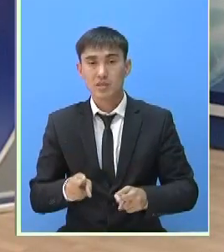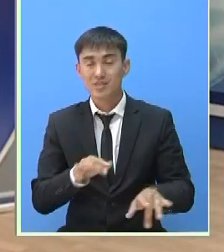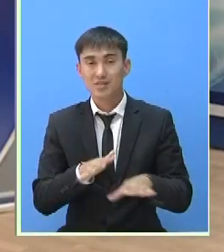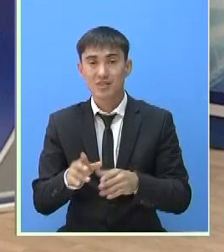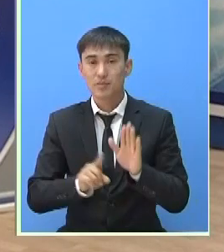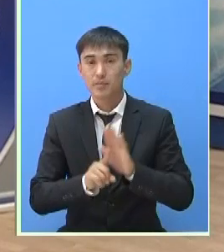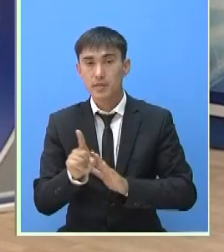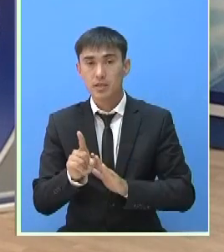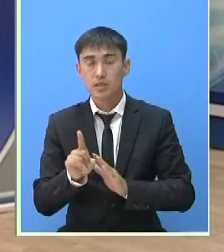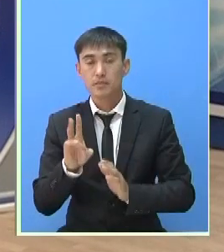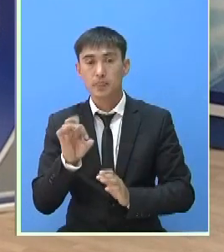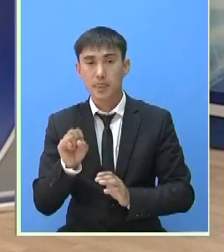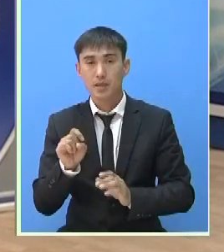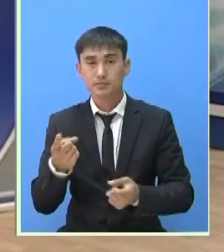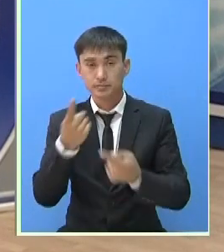делаете ставку на